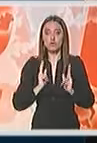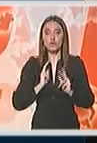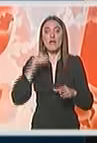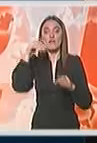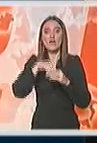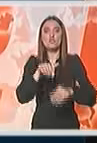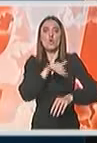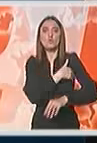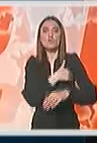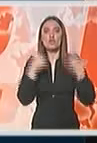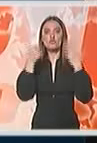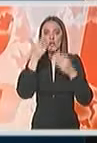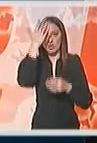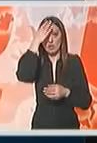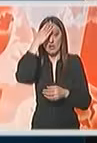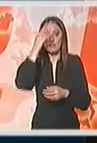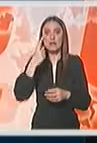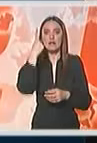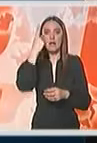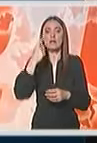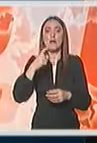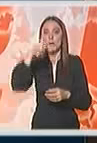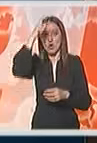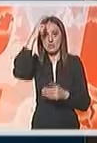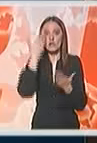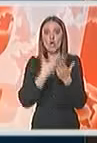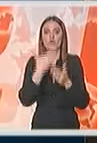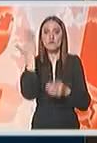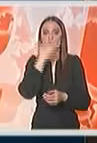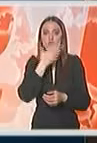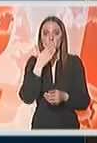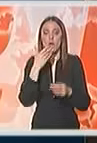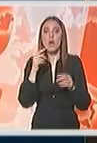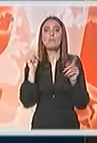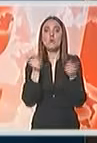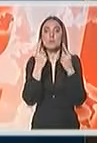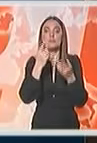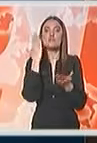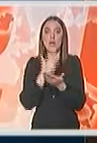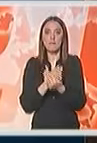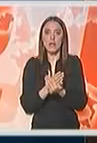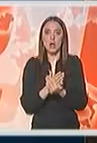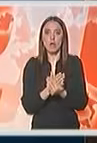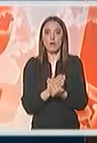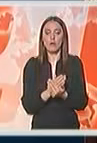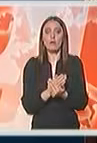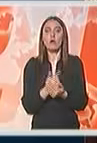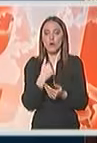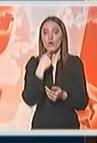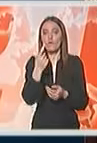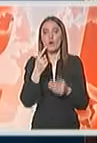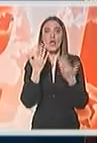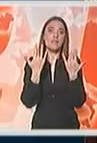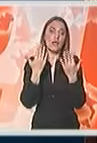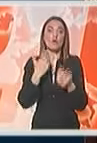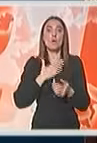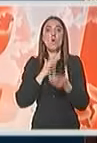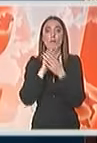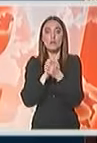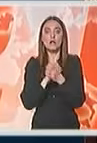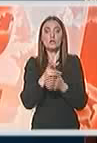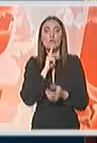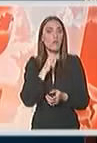već učenik 6. razreda jedne beogradske osnovne škole. Na promociji je bilo, dakle, govorilo je nekoliko mojih prijatelja